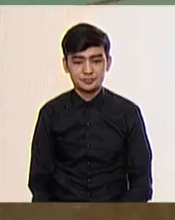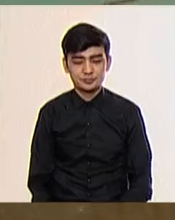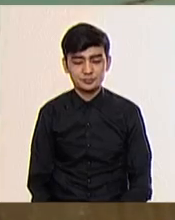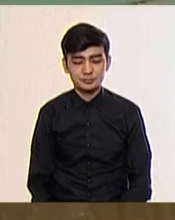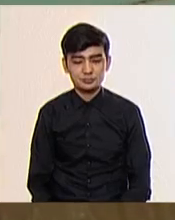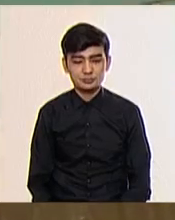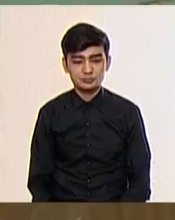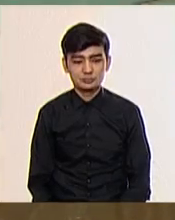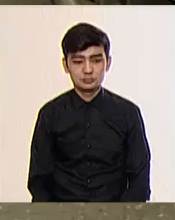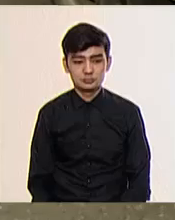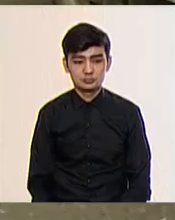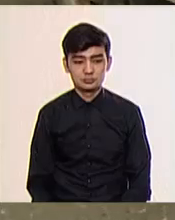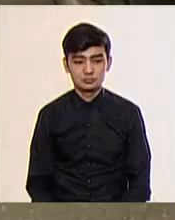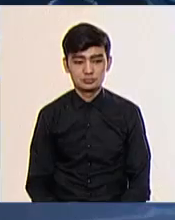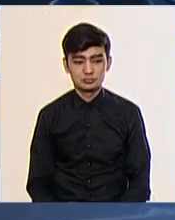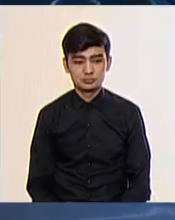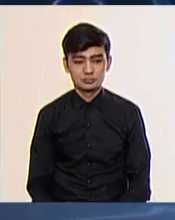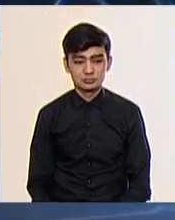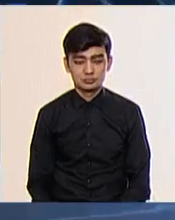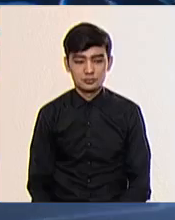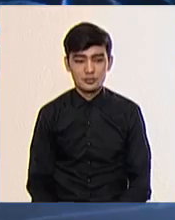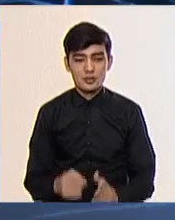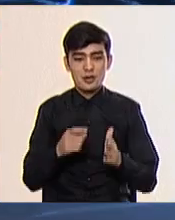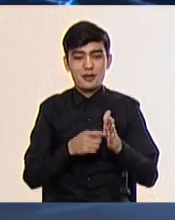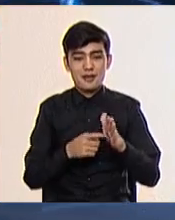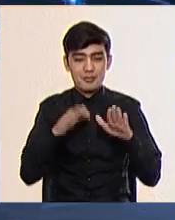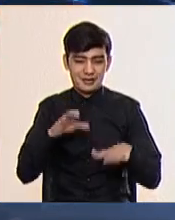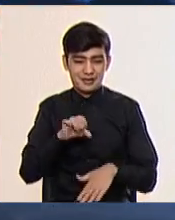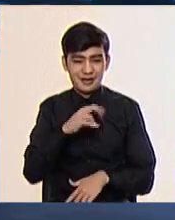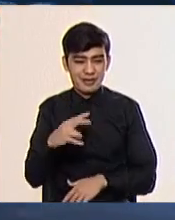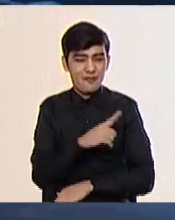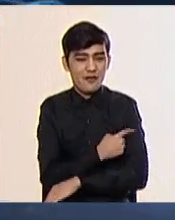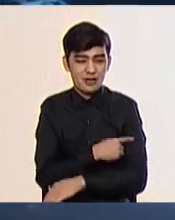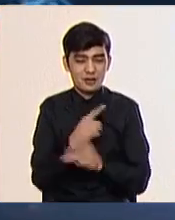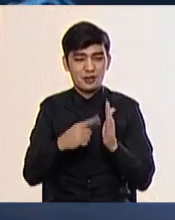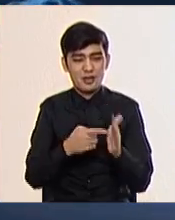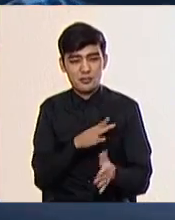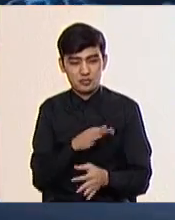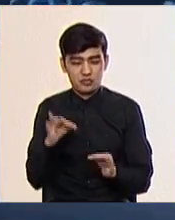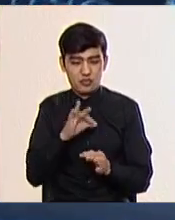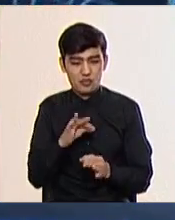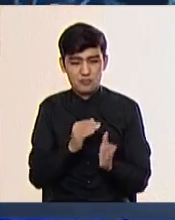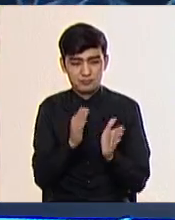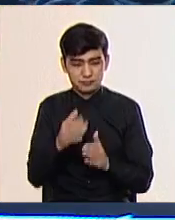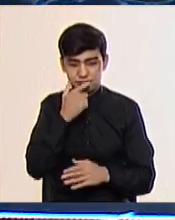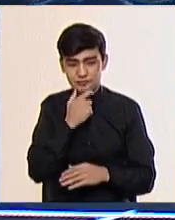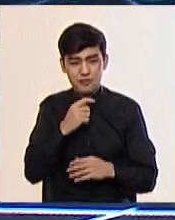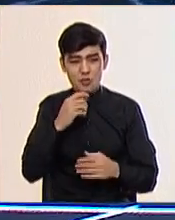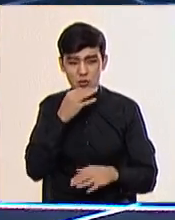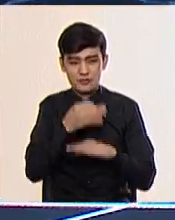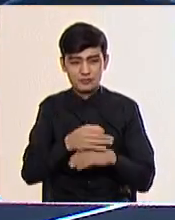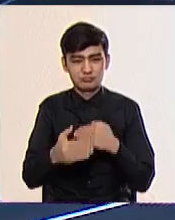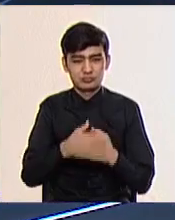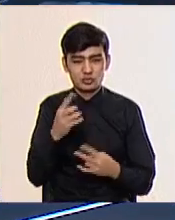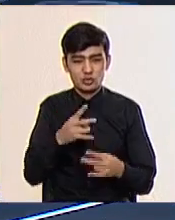Сулейменов, Информбюро, Алматы. А в Караганды санитарные врачи потребовали привлечь к дисциплинарной ответственности